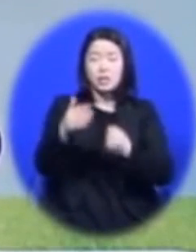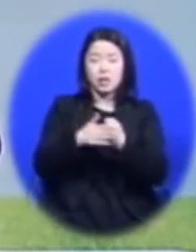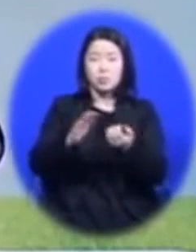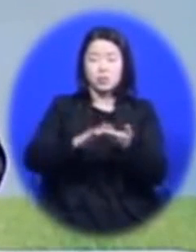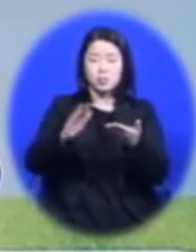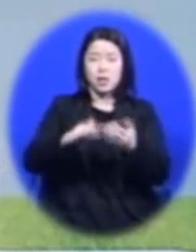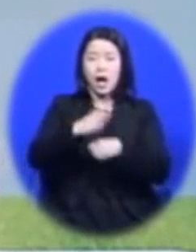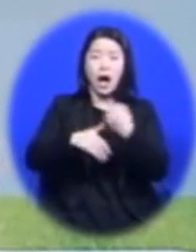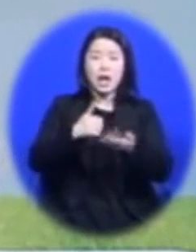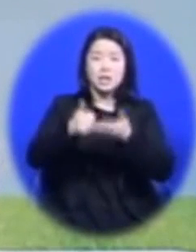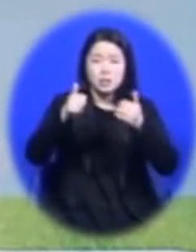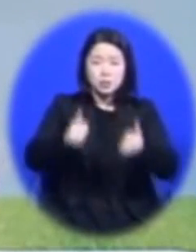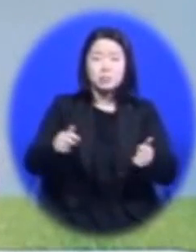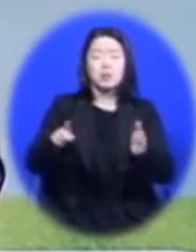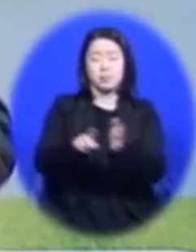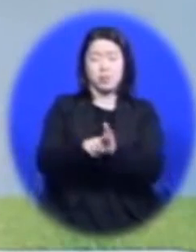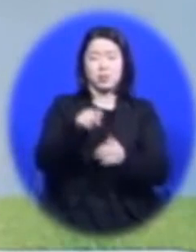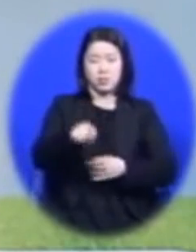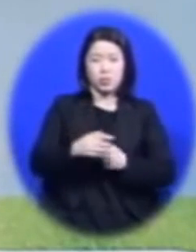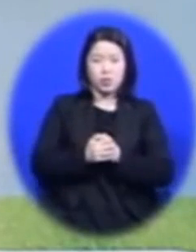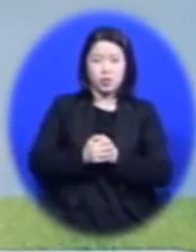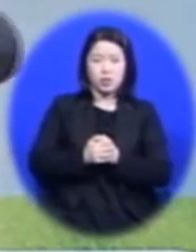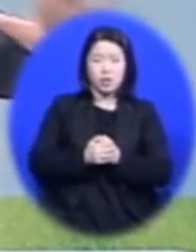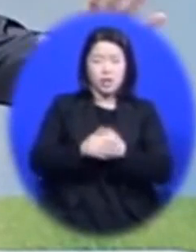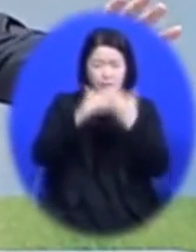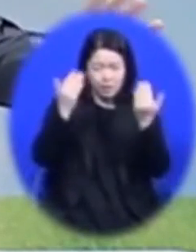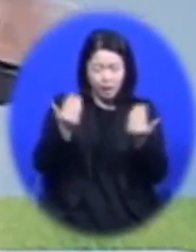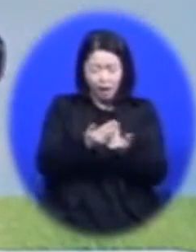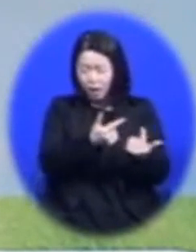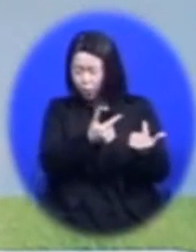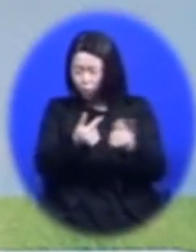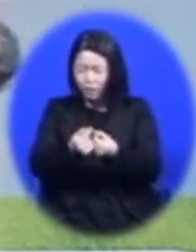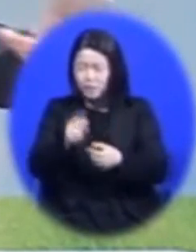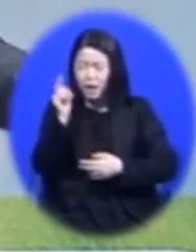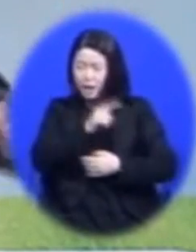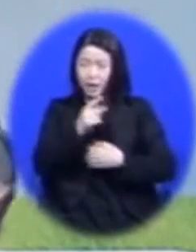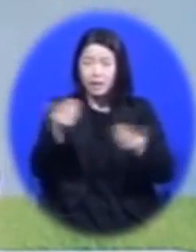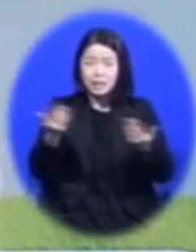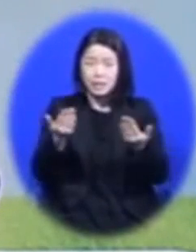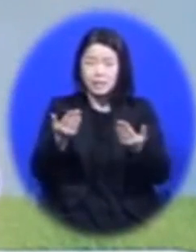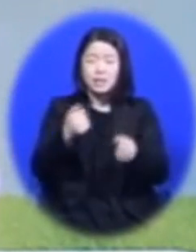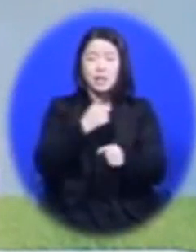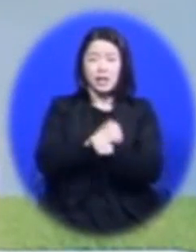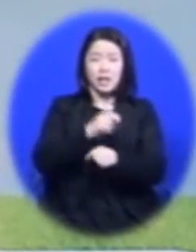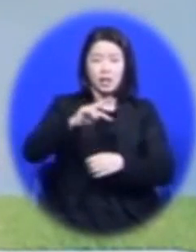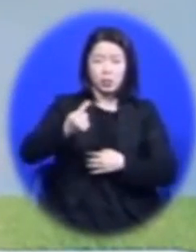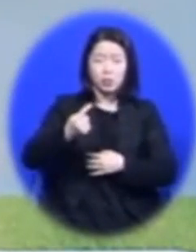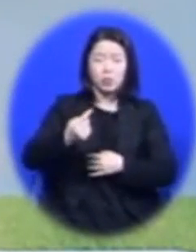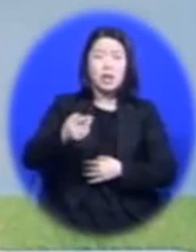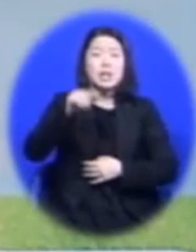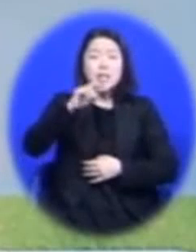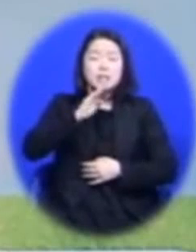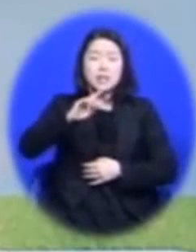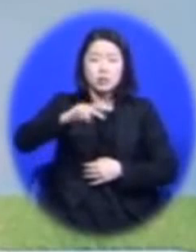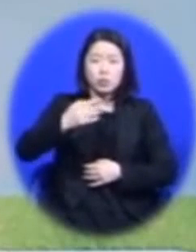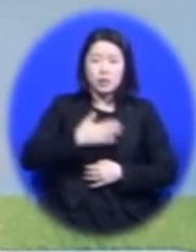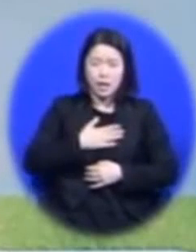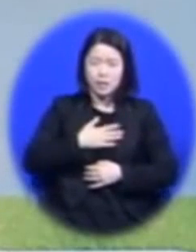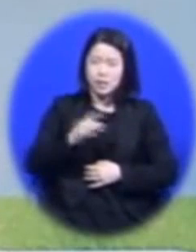하나님의 심판을 믿는 거예요. 다 나쁜 짓을, 다 악한 짓을. 그래도 나는